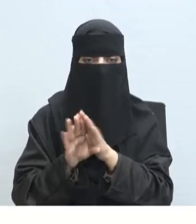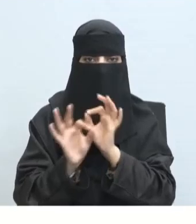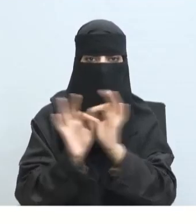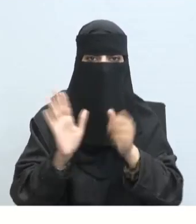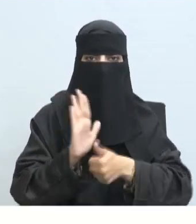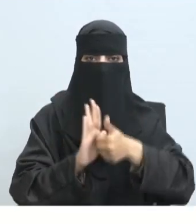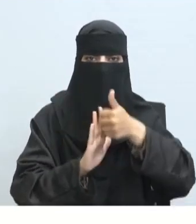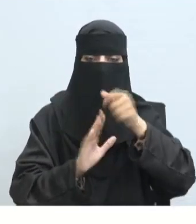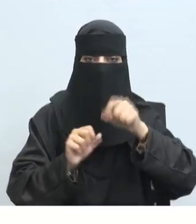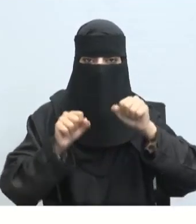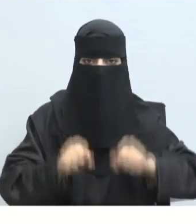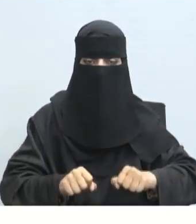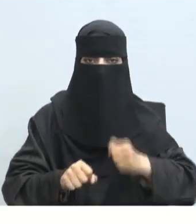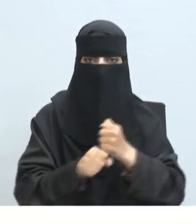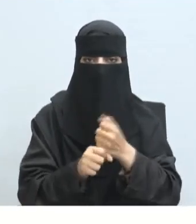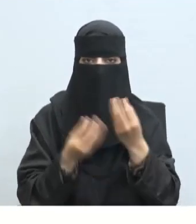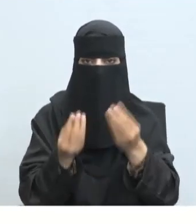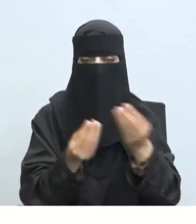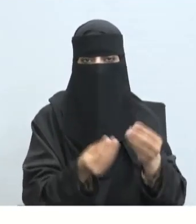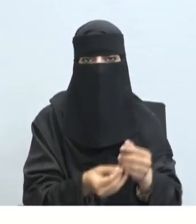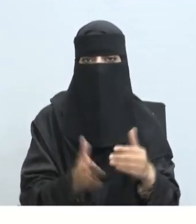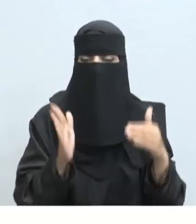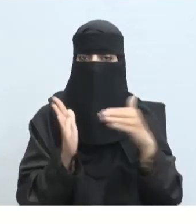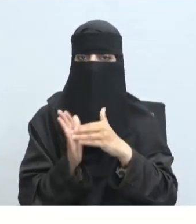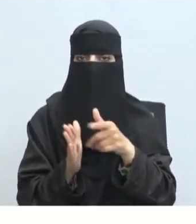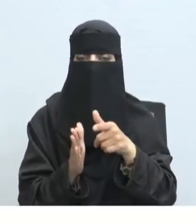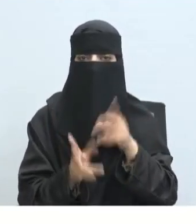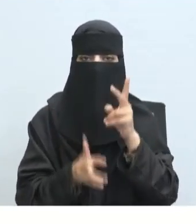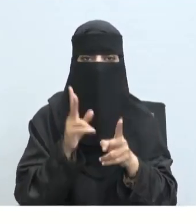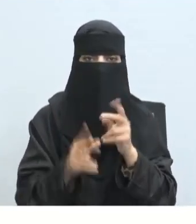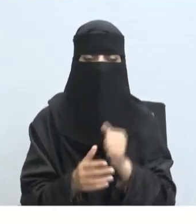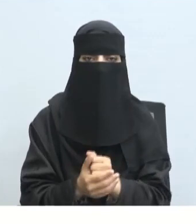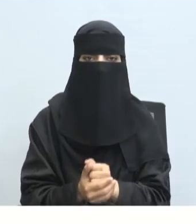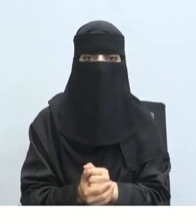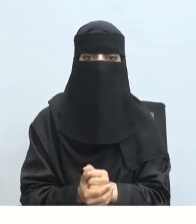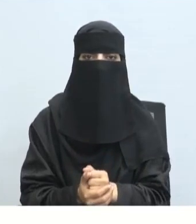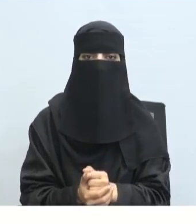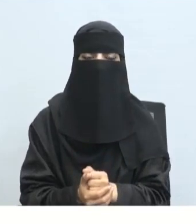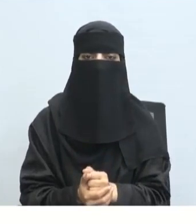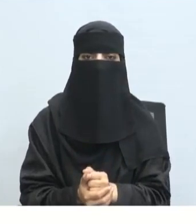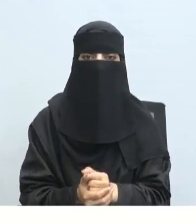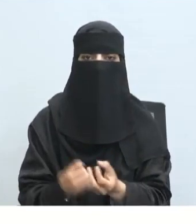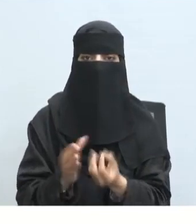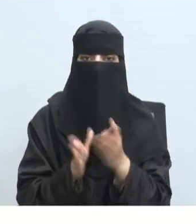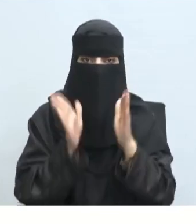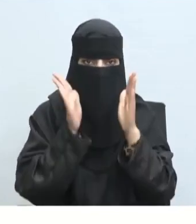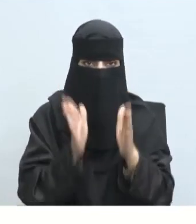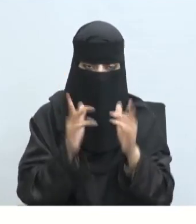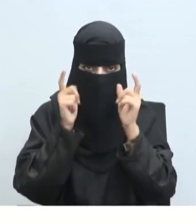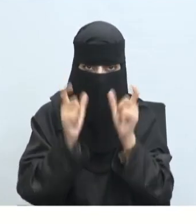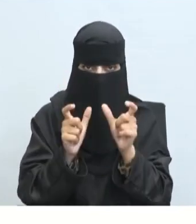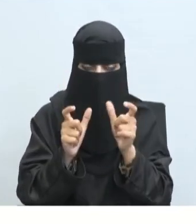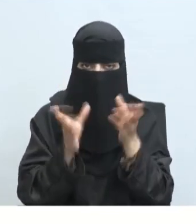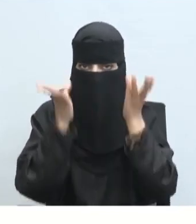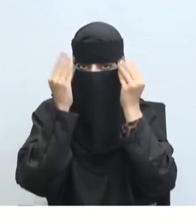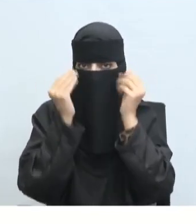ينجحون في اداره المهام المسنده لهم اخيرا ذكرنا الفعاليه ذكرنا تخلق اطر للعمل مثلا